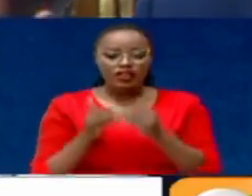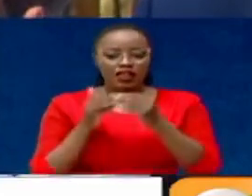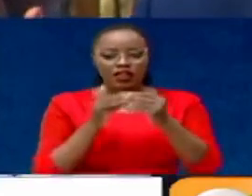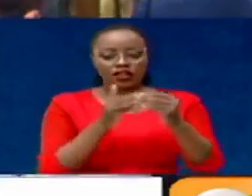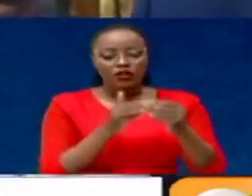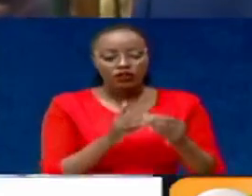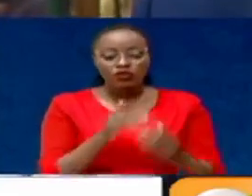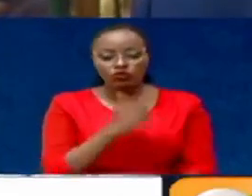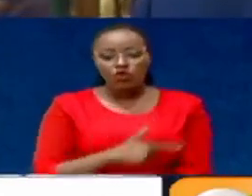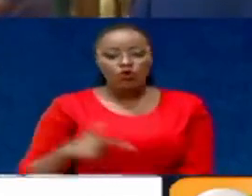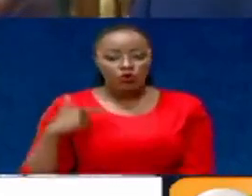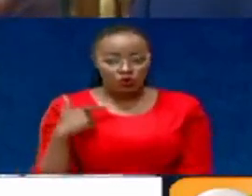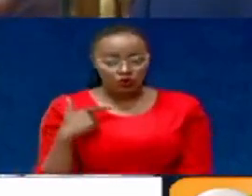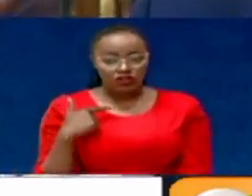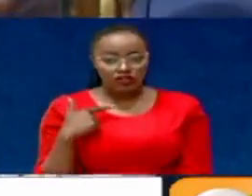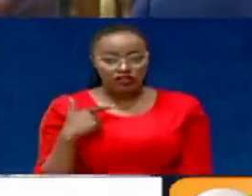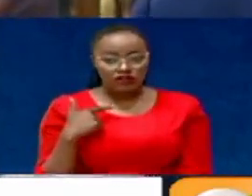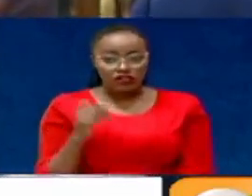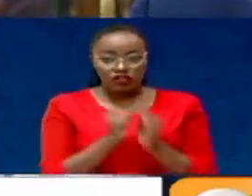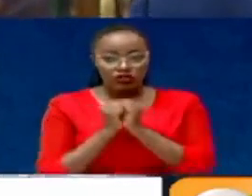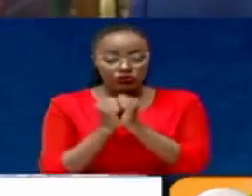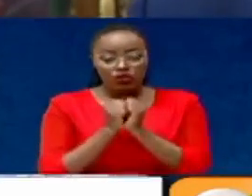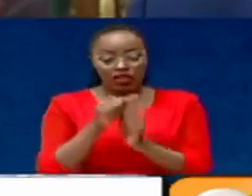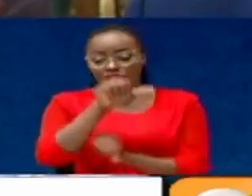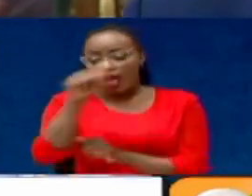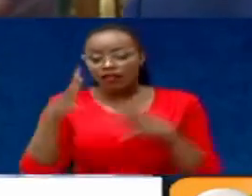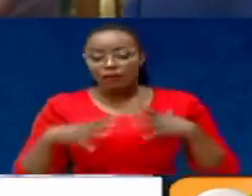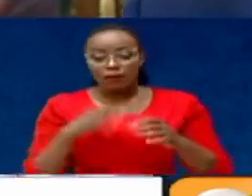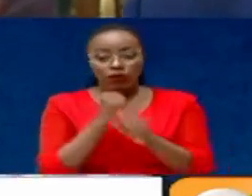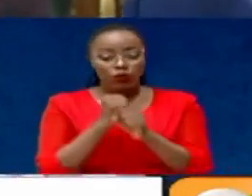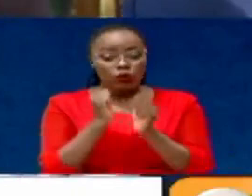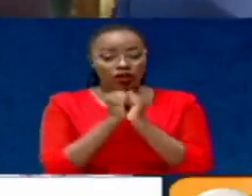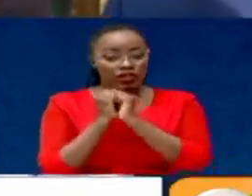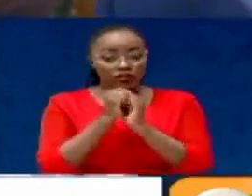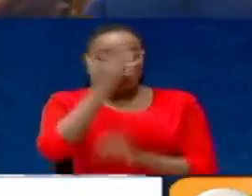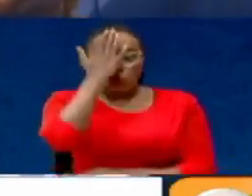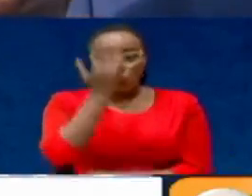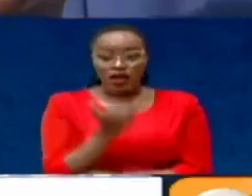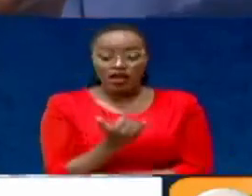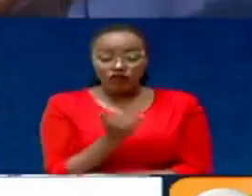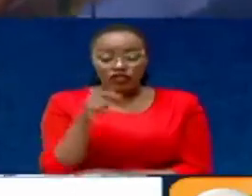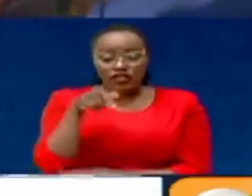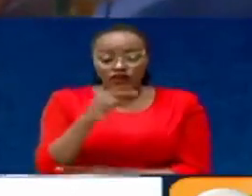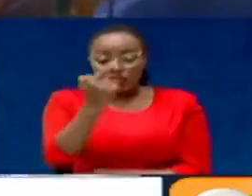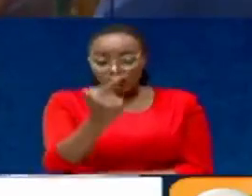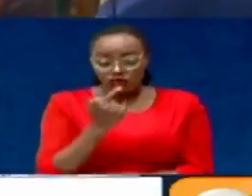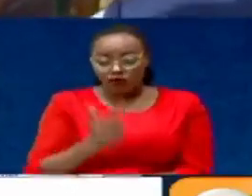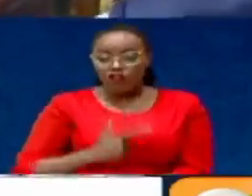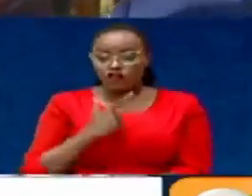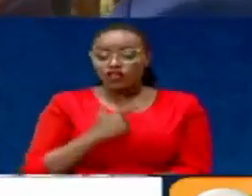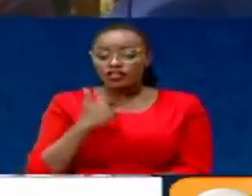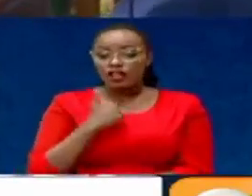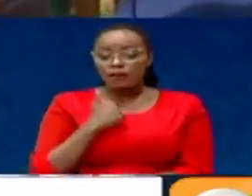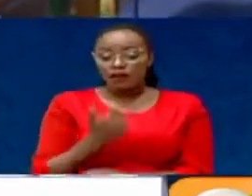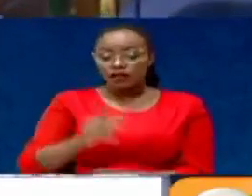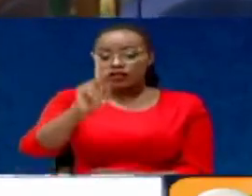ikiongozwa na Lulu Hassan pamoja na wenzake, kwa sababu walinitembelea jela